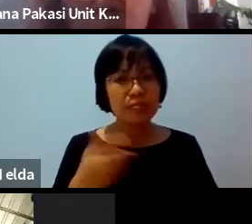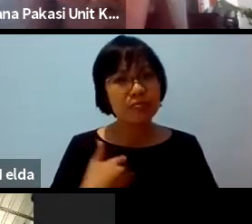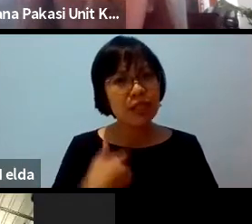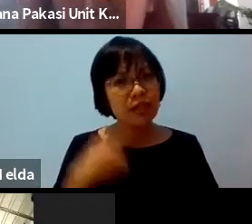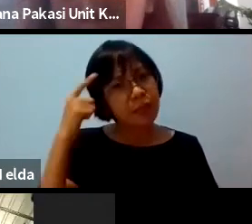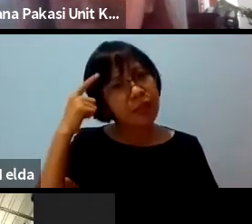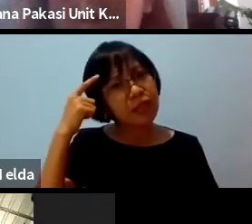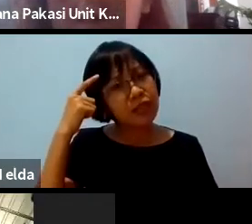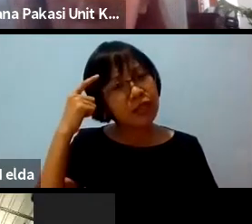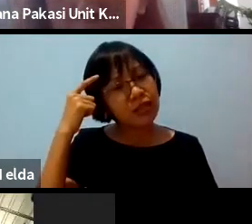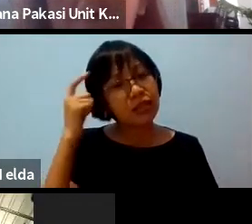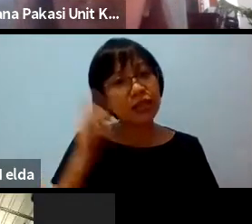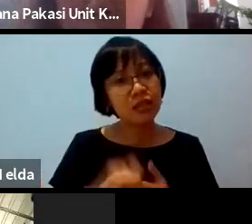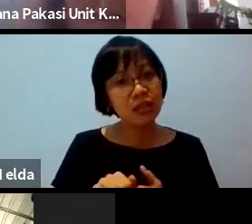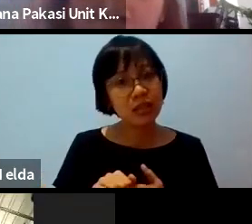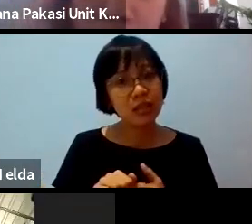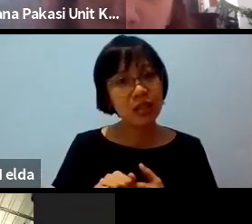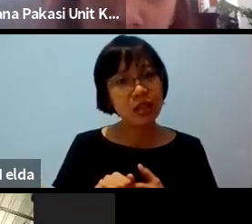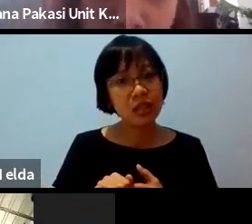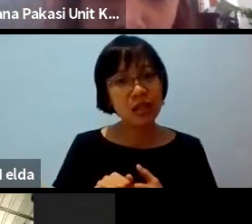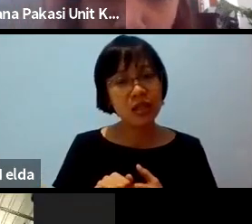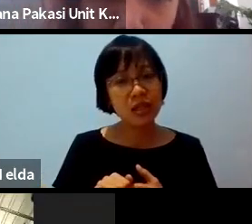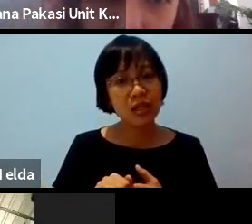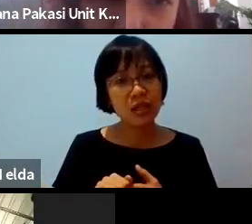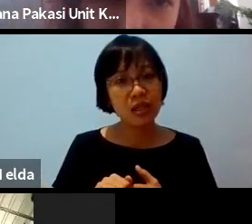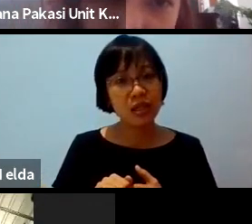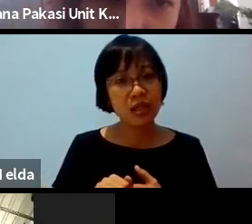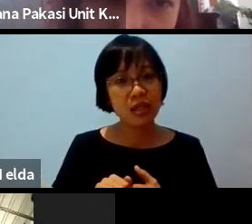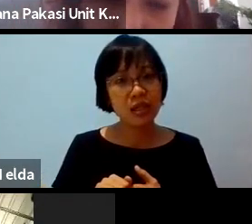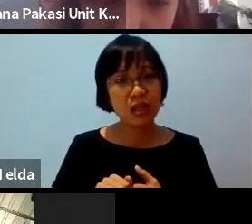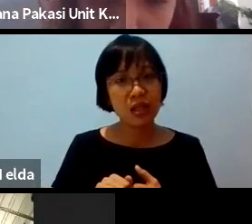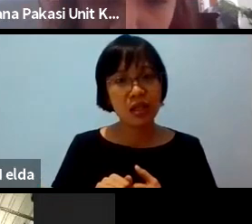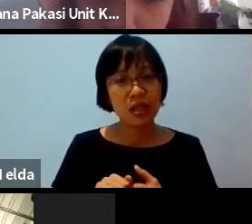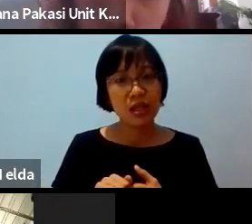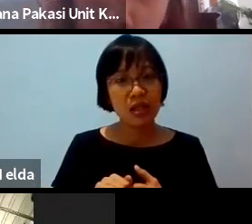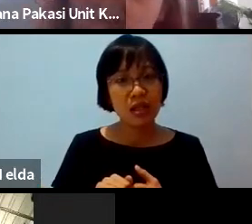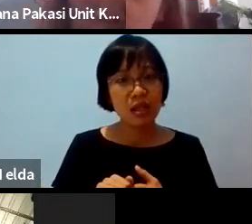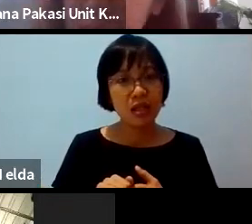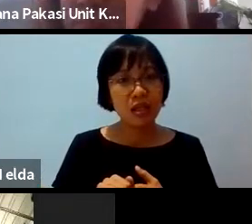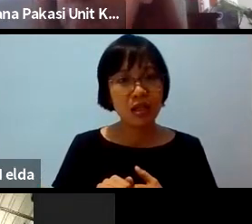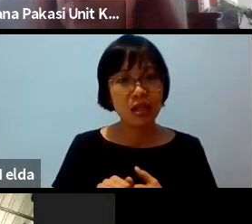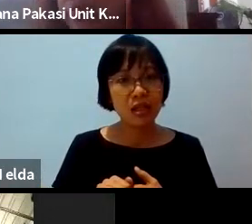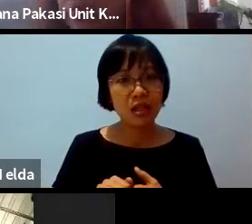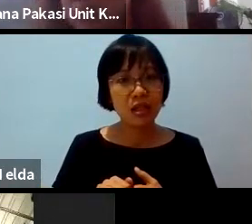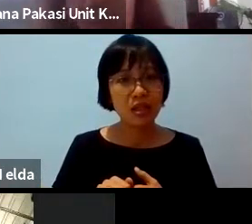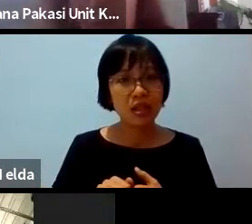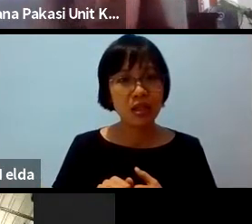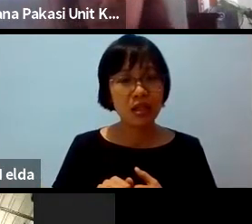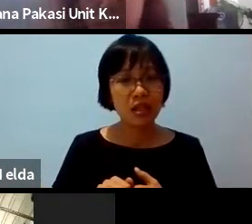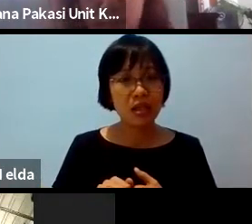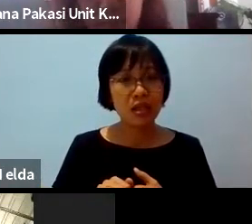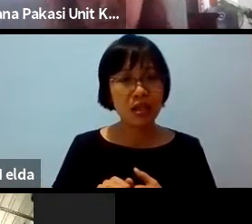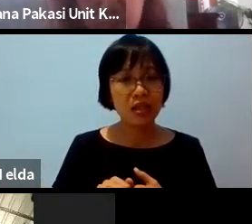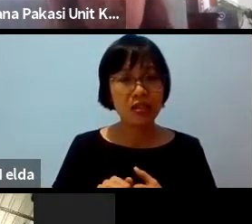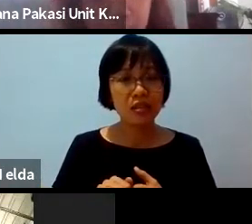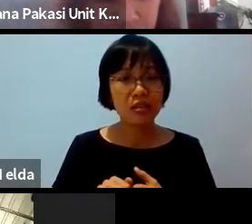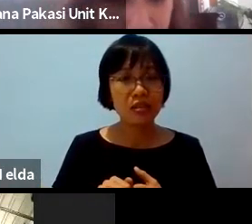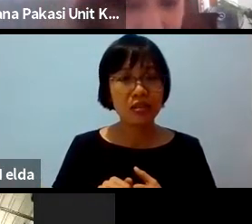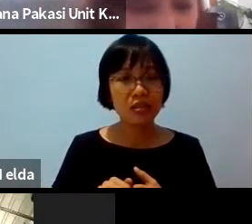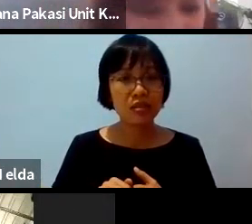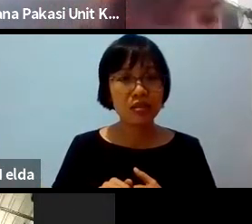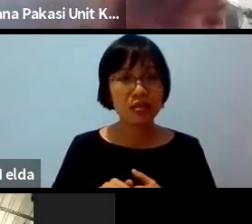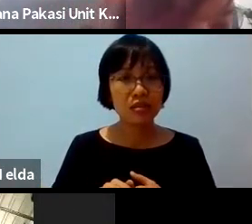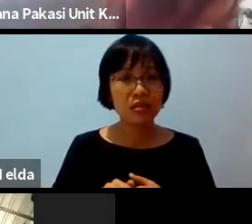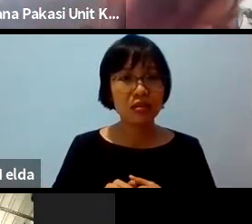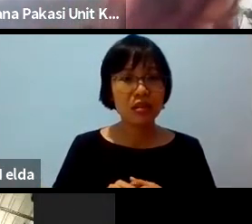adalah ketidaktersambungan. Jadi kalau Ibah tadi bilang nggak ada yang istimewa, baik-baik aja, no, itu sambungan yang